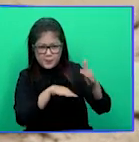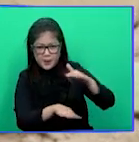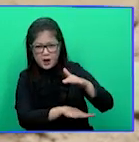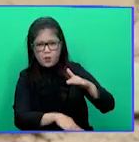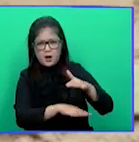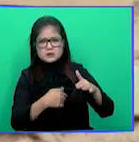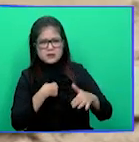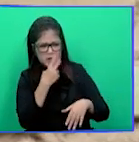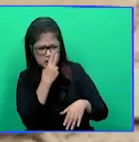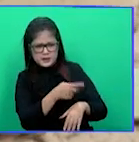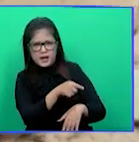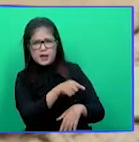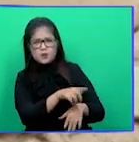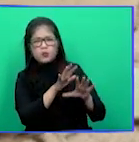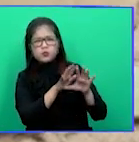Akhirnya diambil,